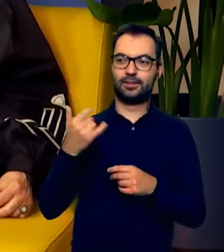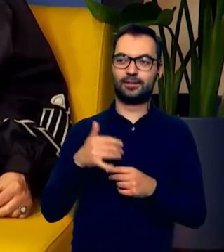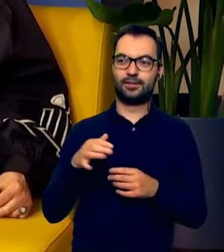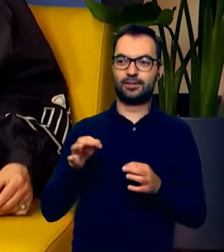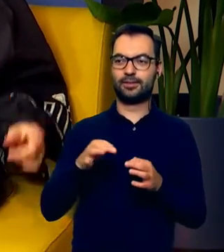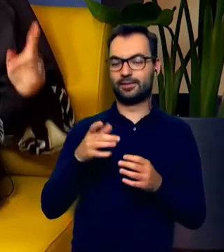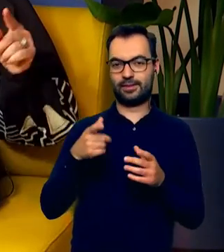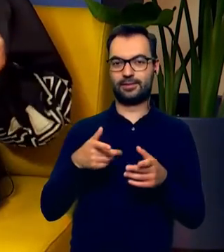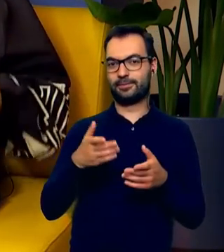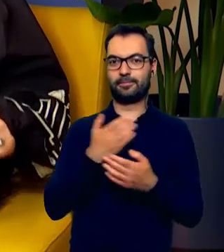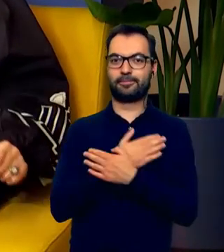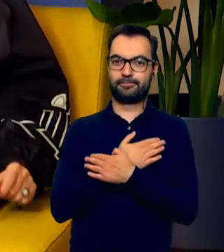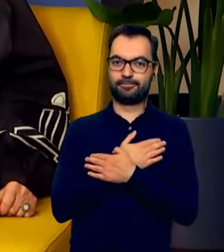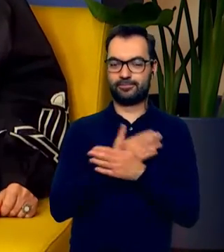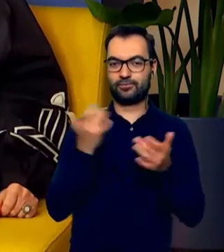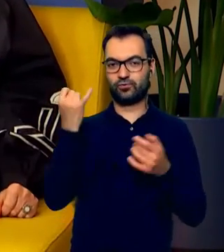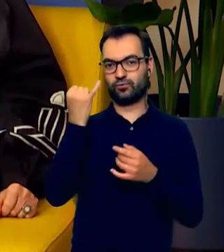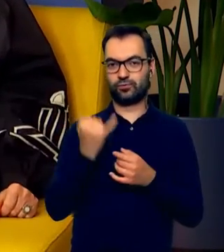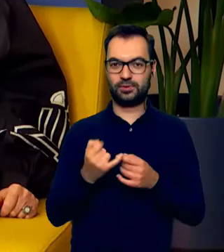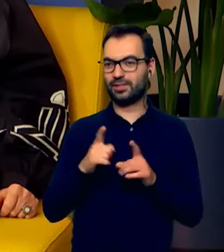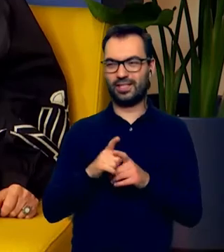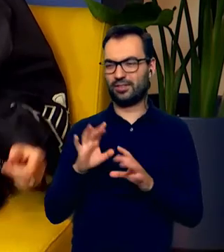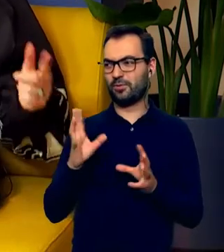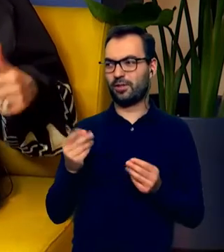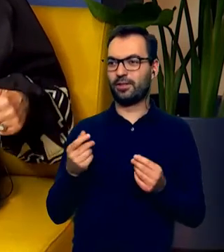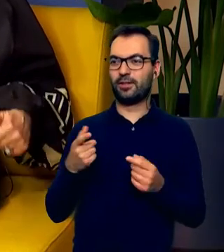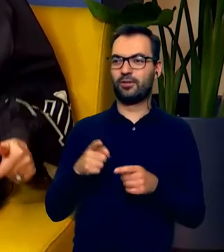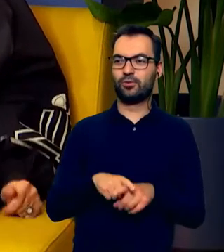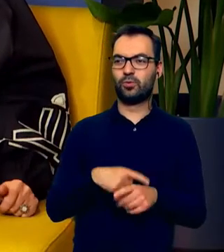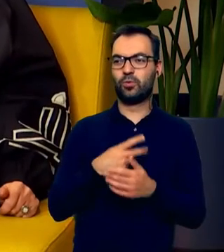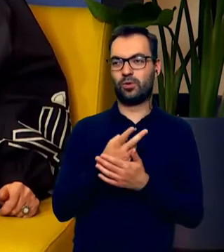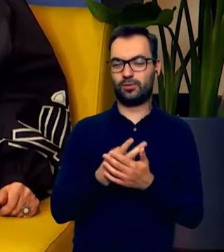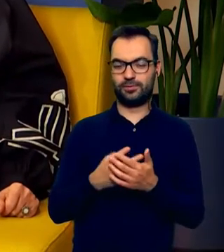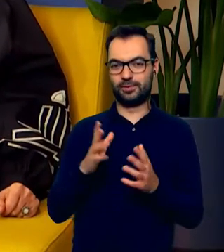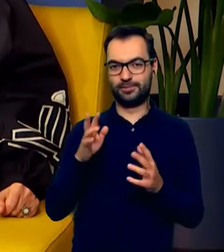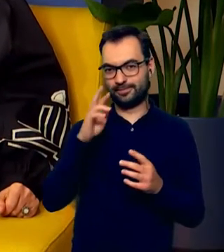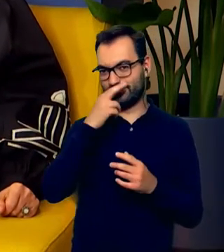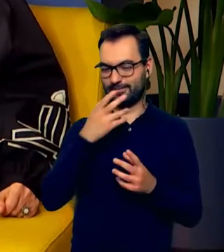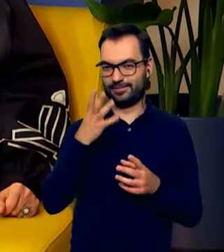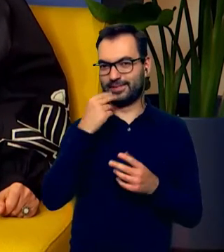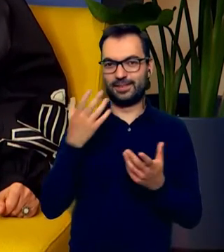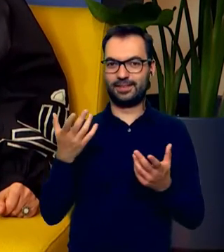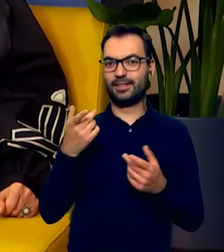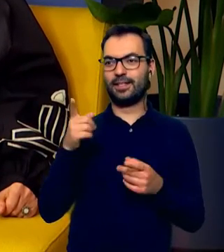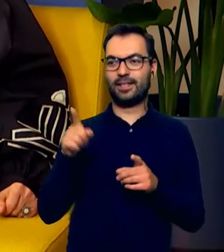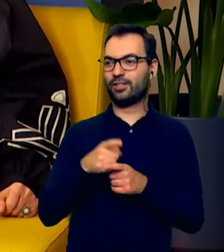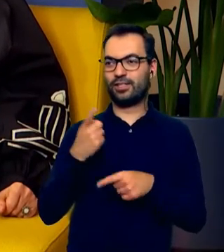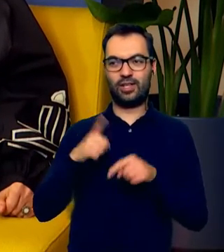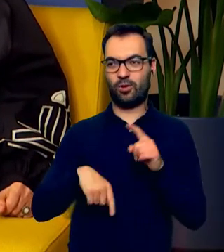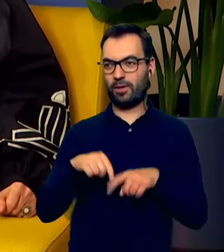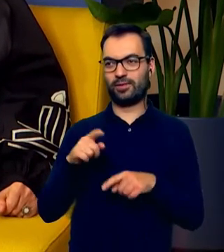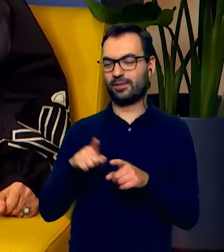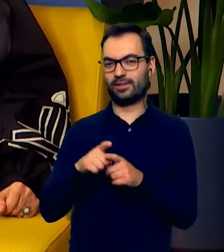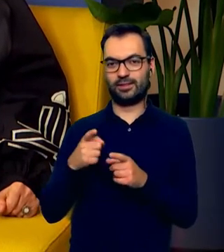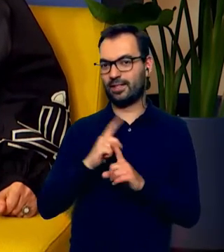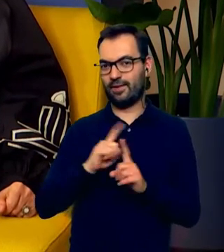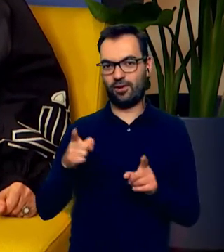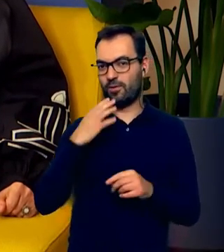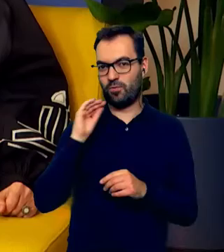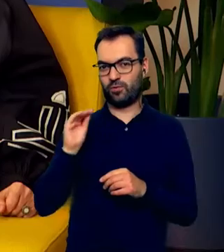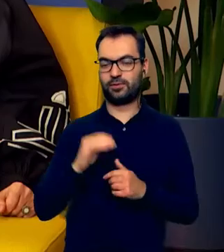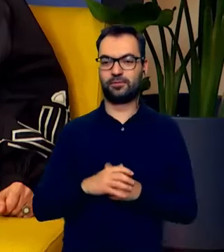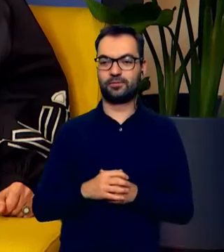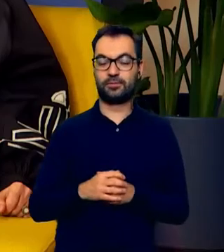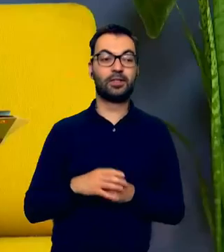były wyjęte z trumny, ale to też jest nieładne, bo i to tak długo leżące w tej trumnie, bo to jest, one też są nienormatywne i to tak nie wolno o nich